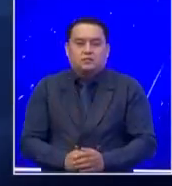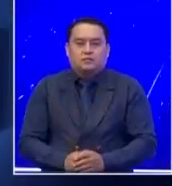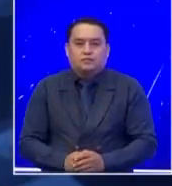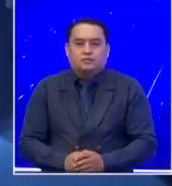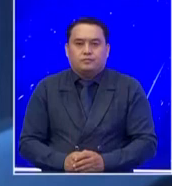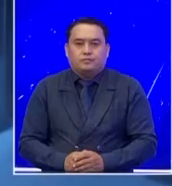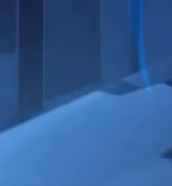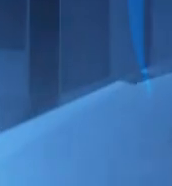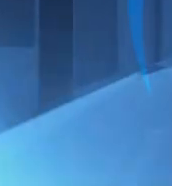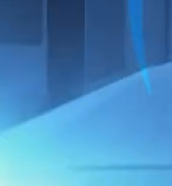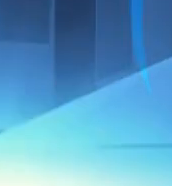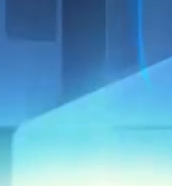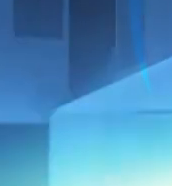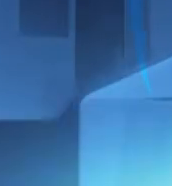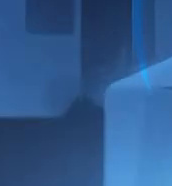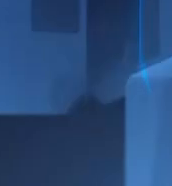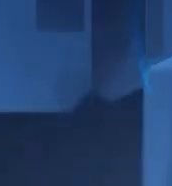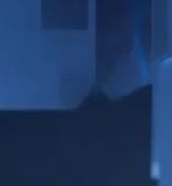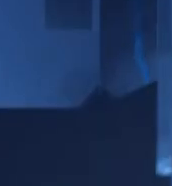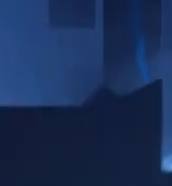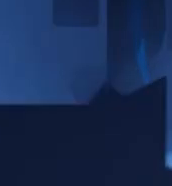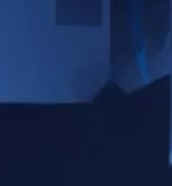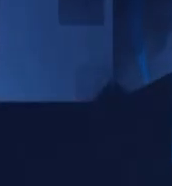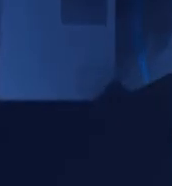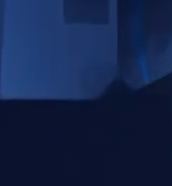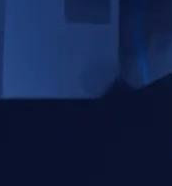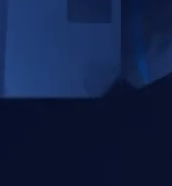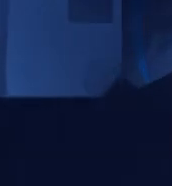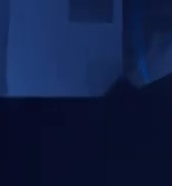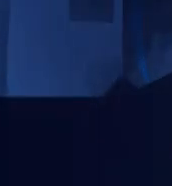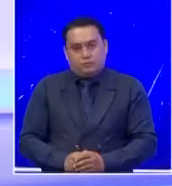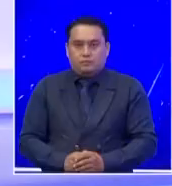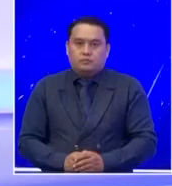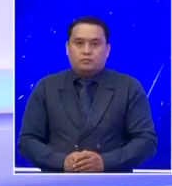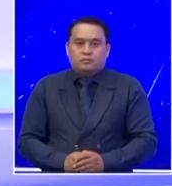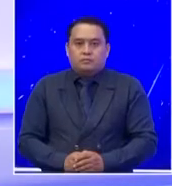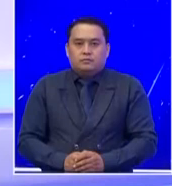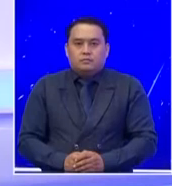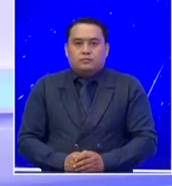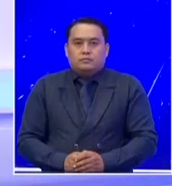Анитов, Алмат Хамид, телеканал ЖТСУ при содействии ДЧС Алматинской области.